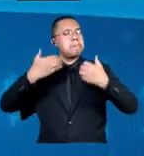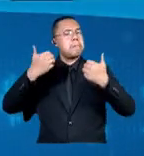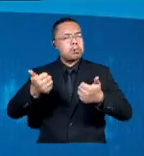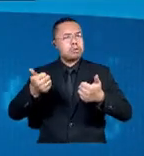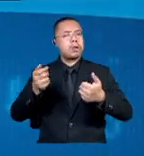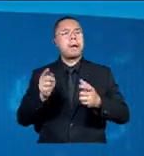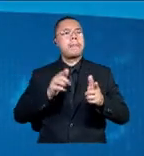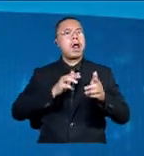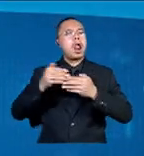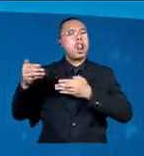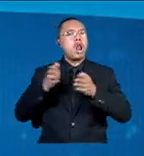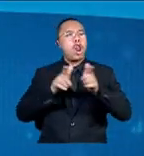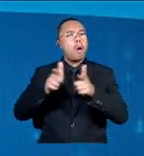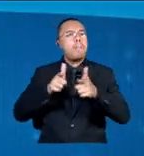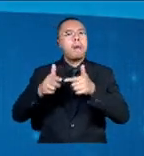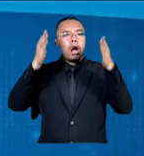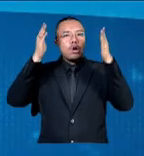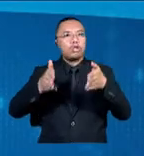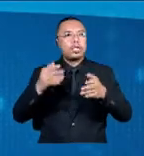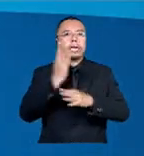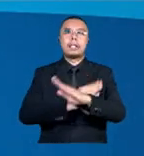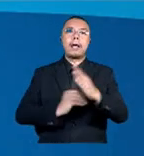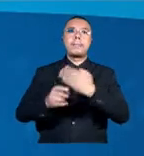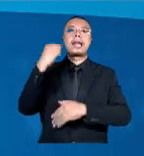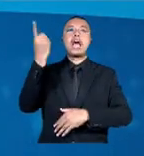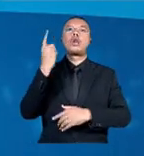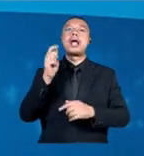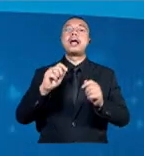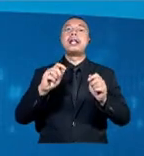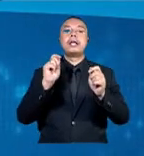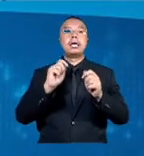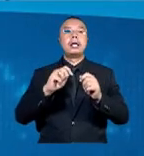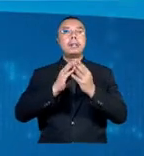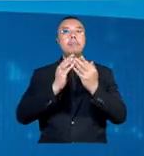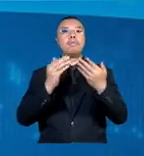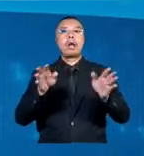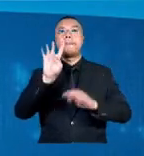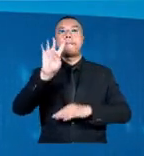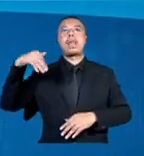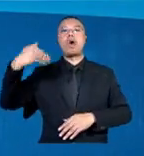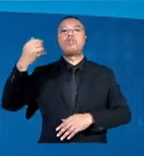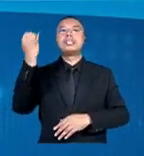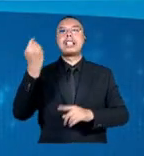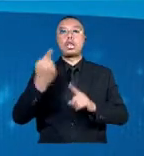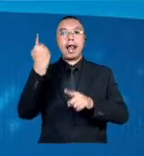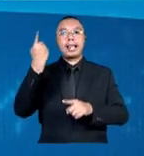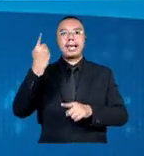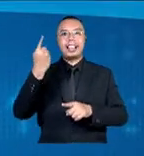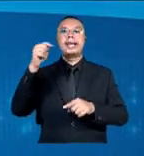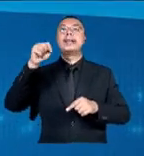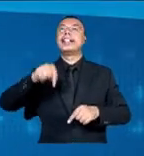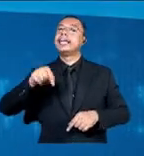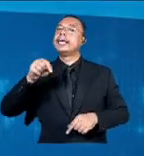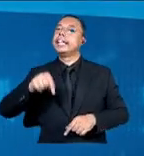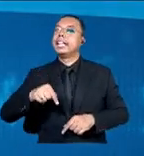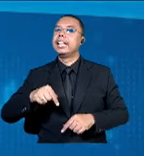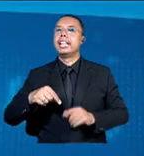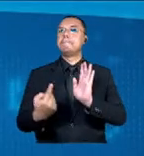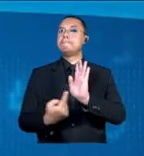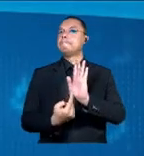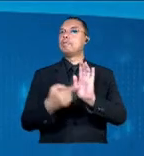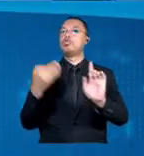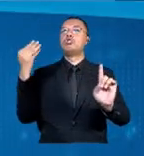adanya perlombaan khusus disabilitas tingkat nasional yang digelar 4 tahun sekali. Jadi inilah